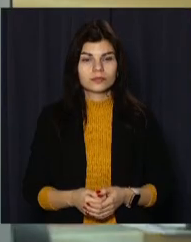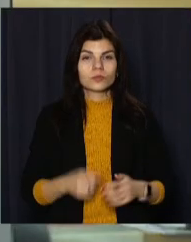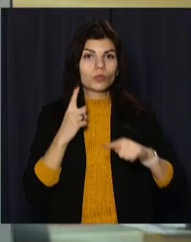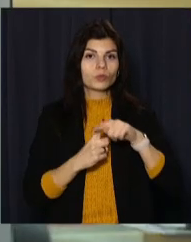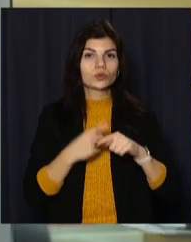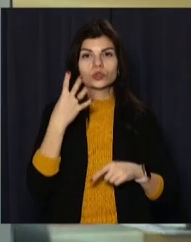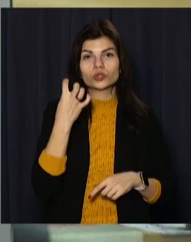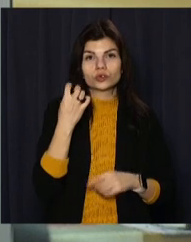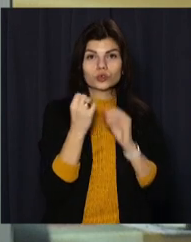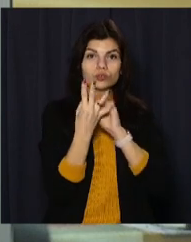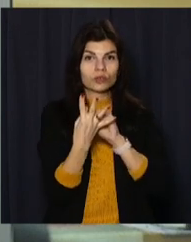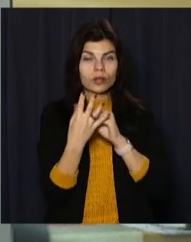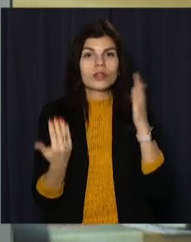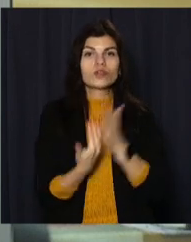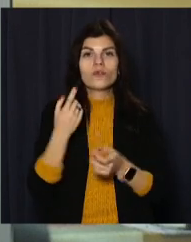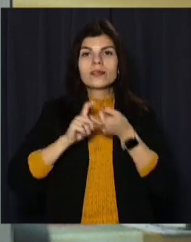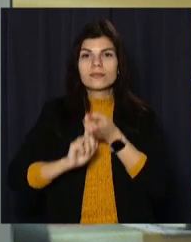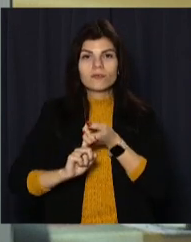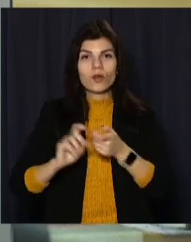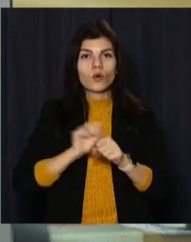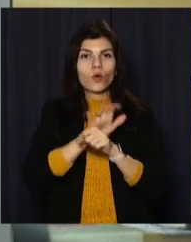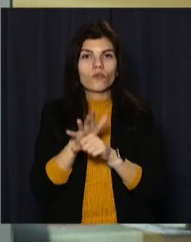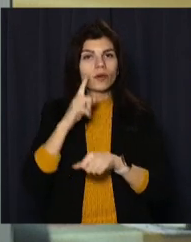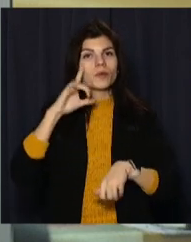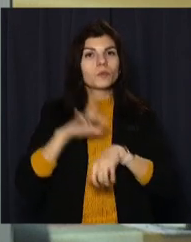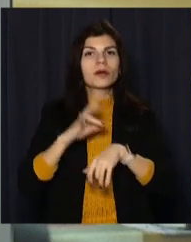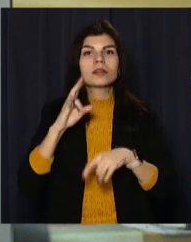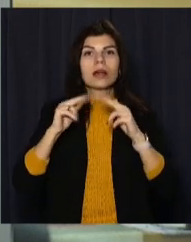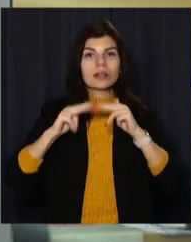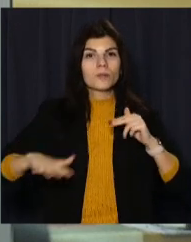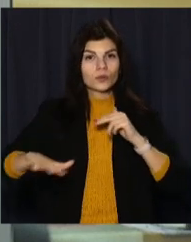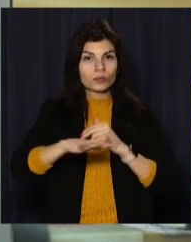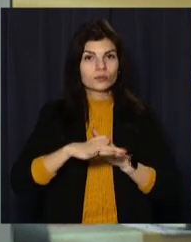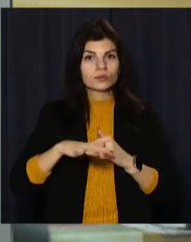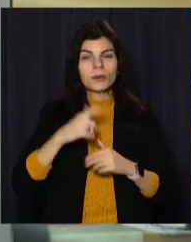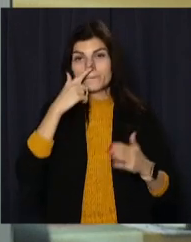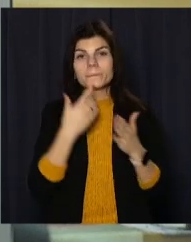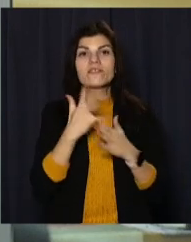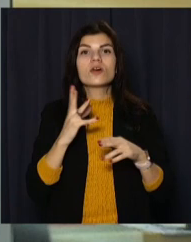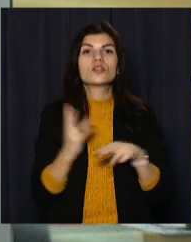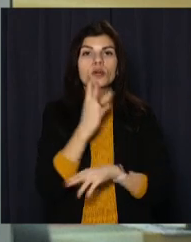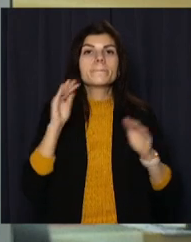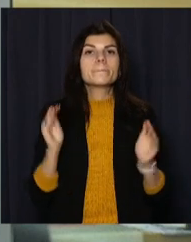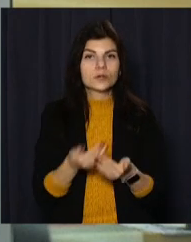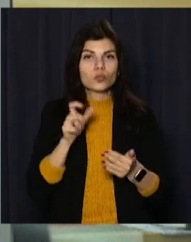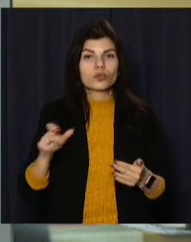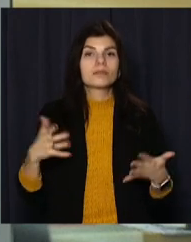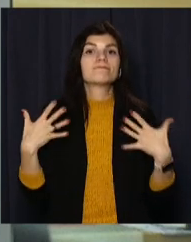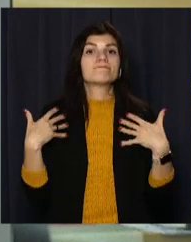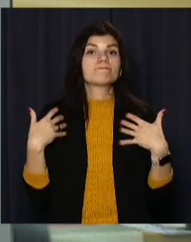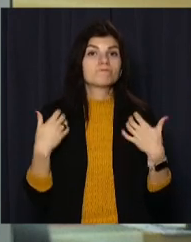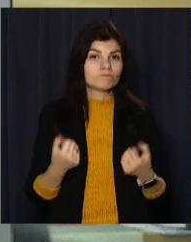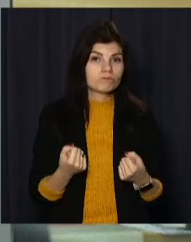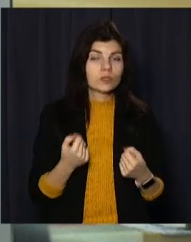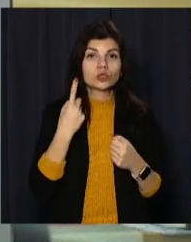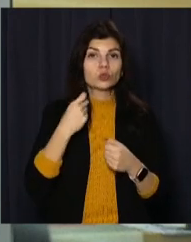Плюс 414 нових інфікованих ковід виявили на Дніпропетровщині. Майже втричі менше людей подолали